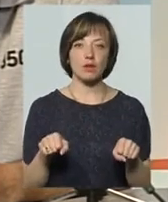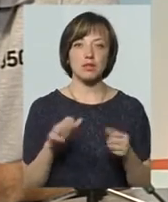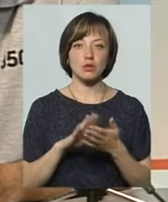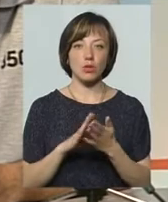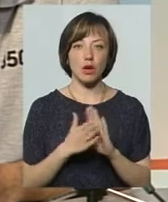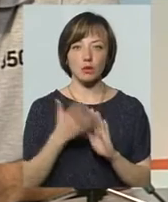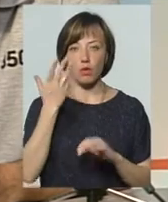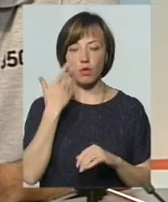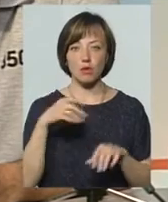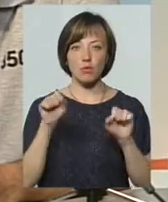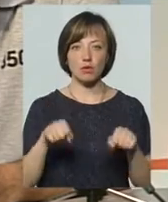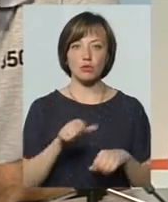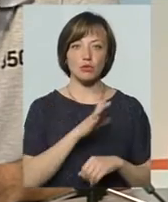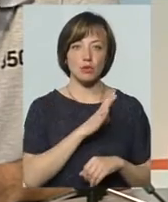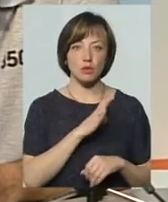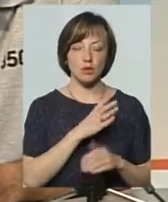ситуація, коли може бути